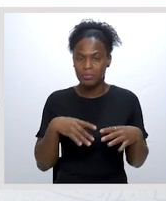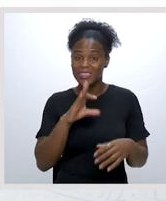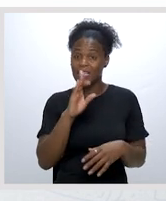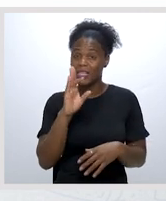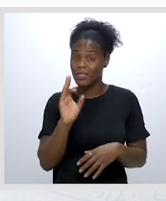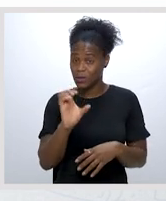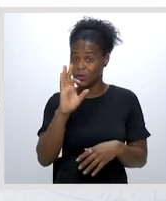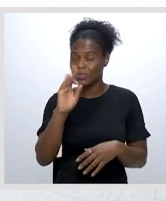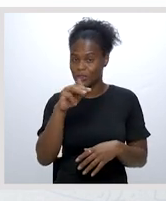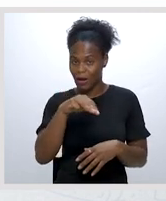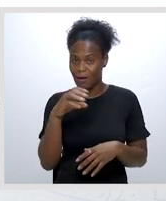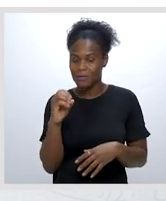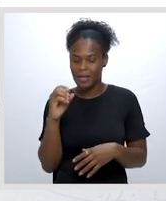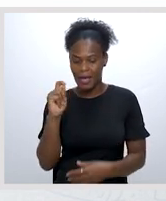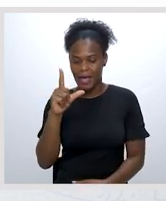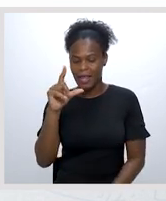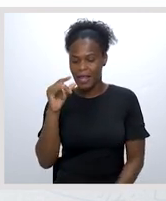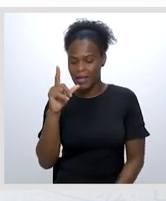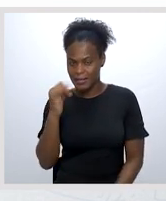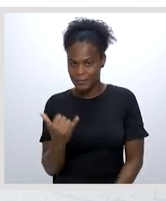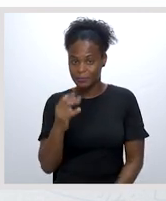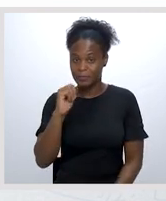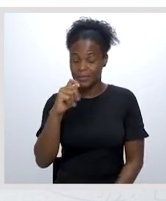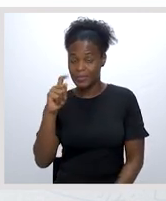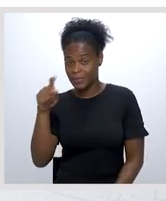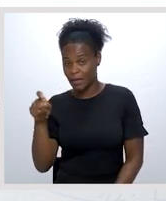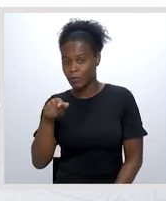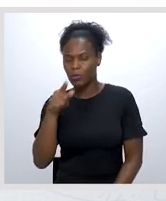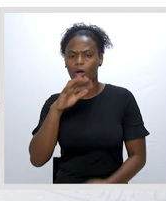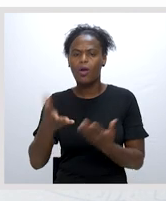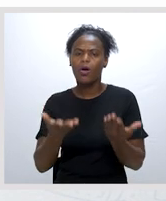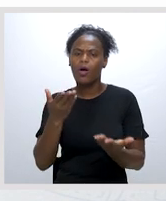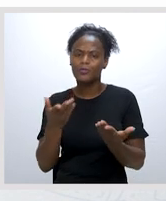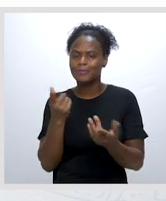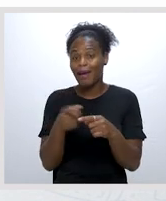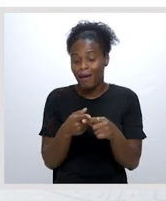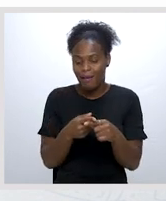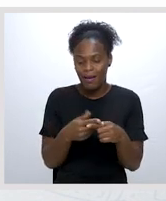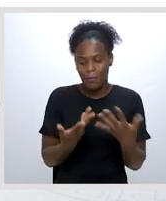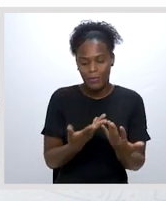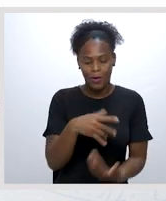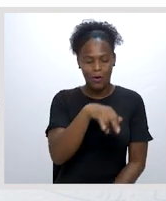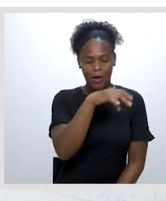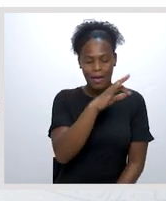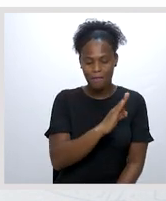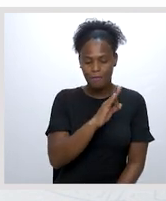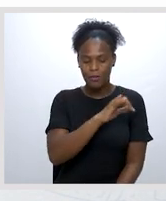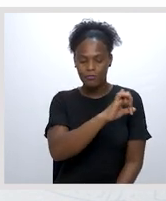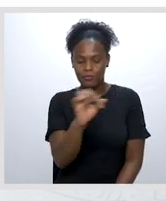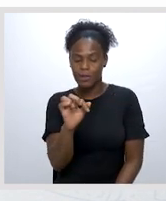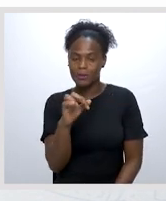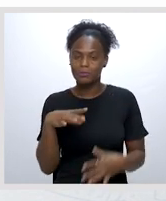Champs-Élysées. On y trouve aussi des magasins très intéressants. F. Et votre excursion en